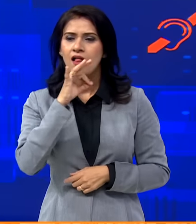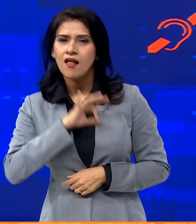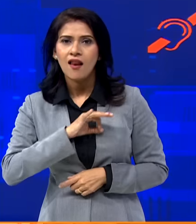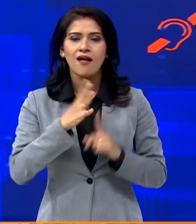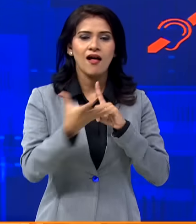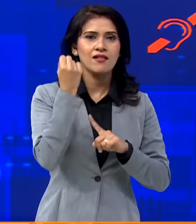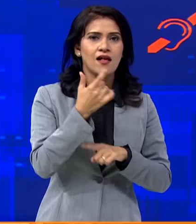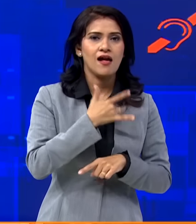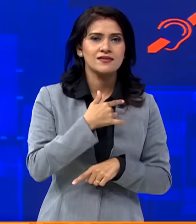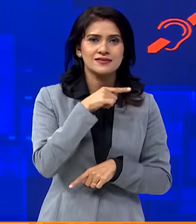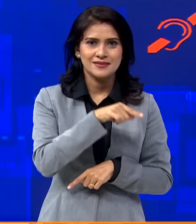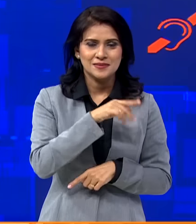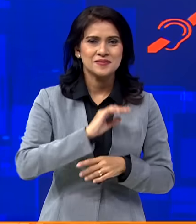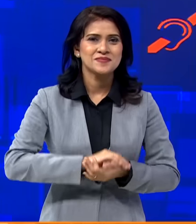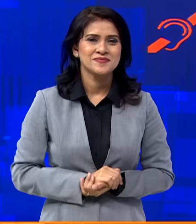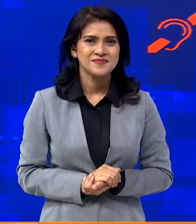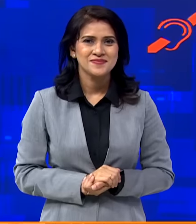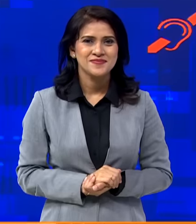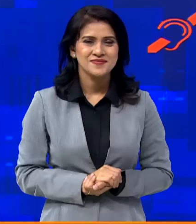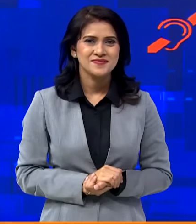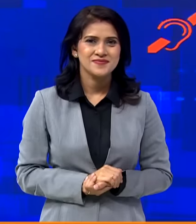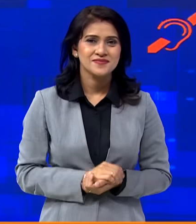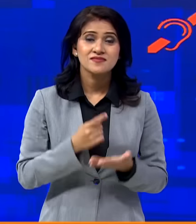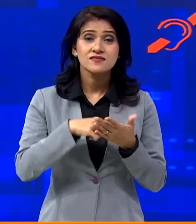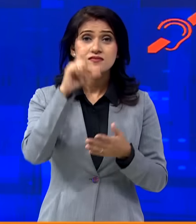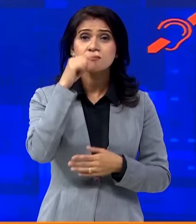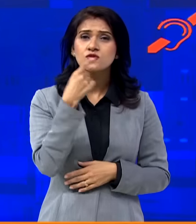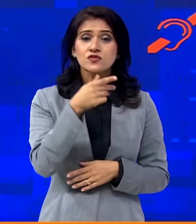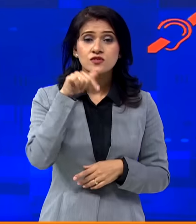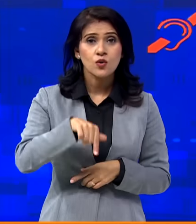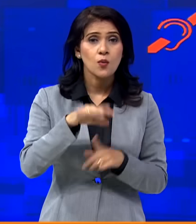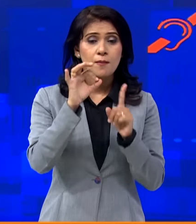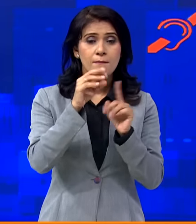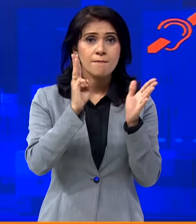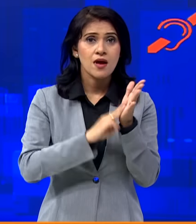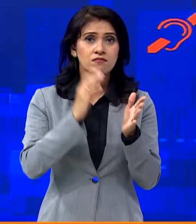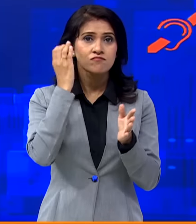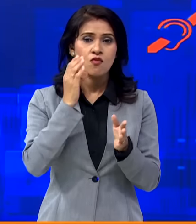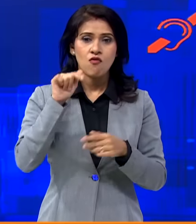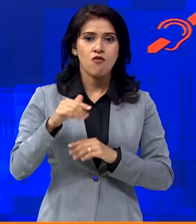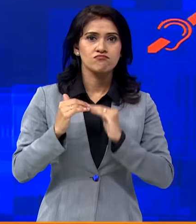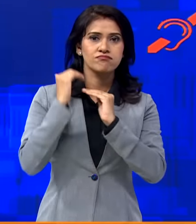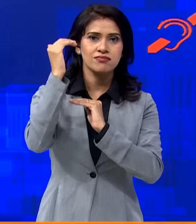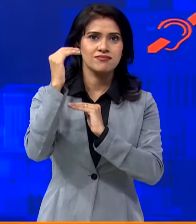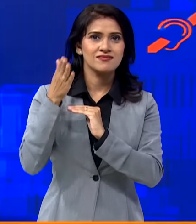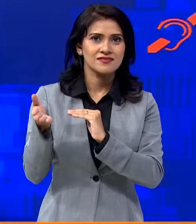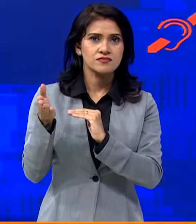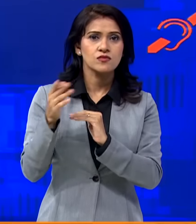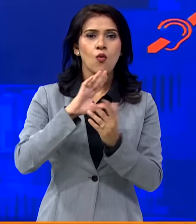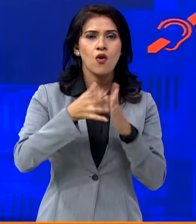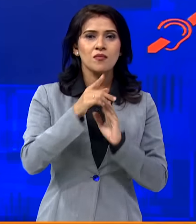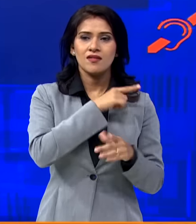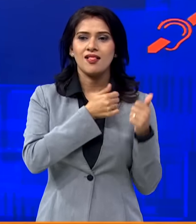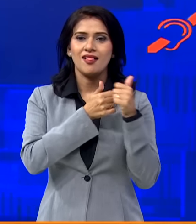हैं अब देखिए आजकल लोग कहते हैं कि क्योंकि नरेंद्र मोदी की गुड्डी सबसे ऊपर है तो आप